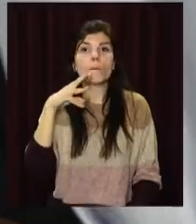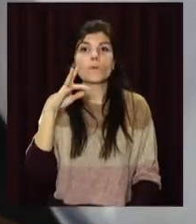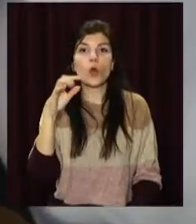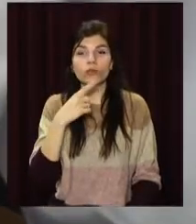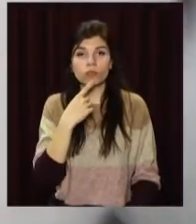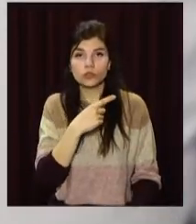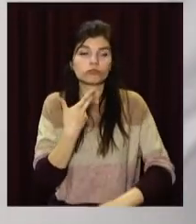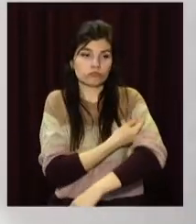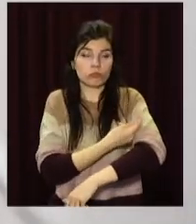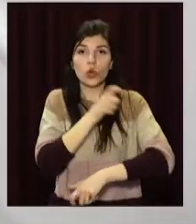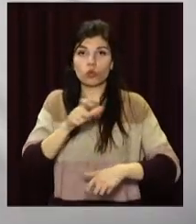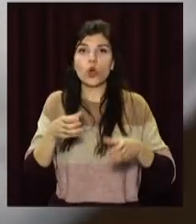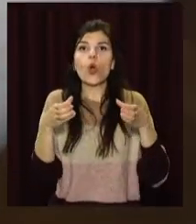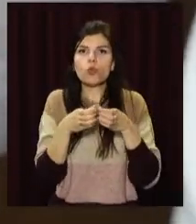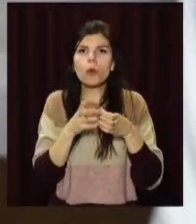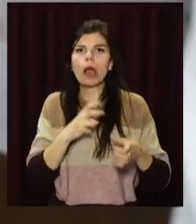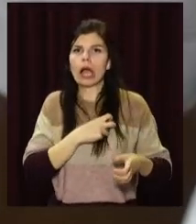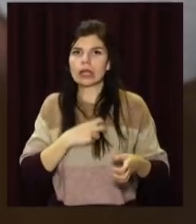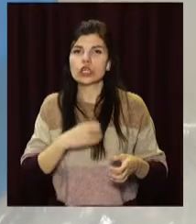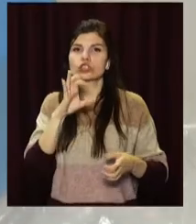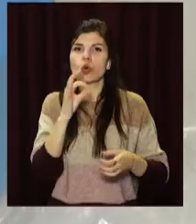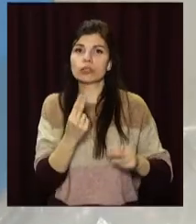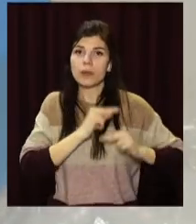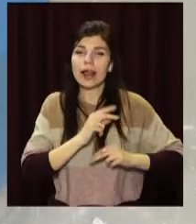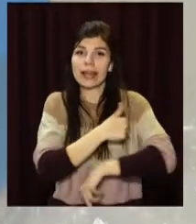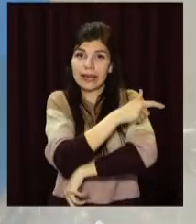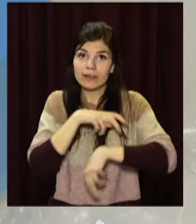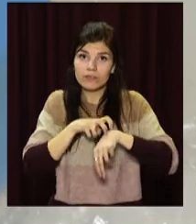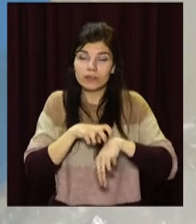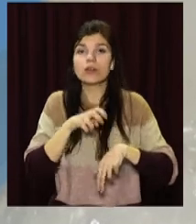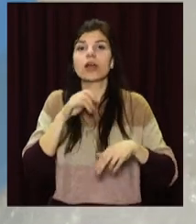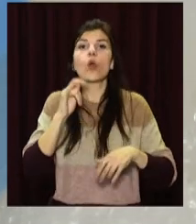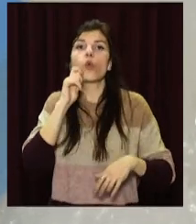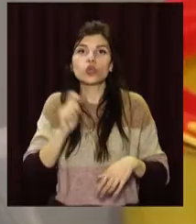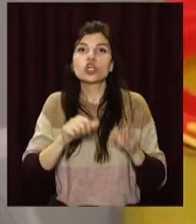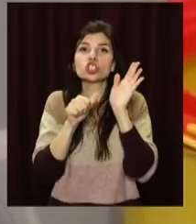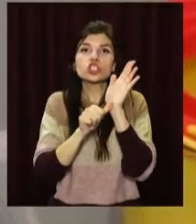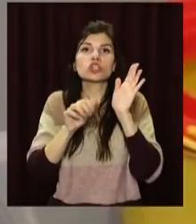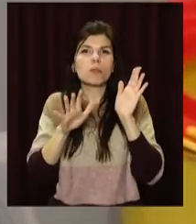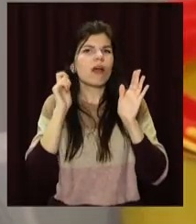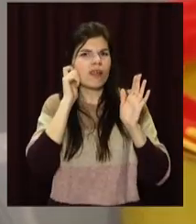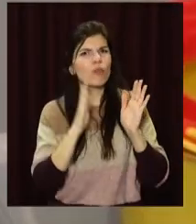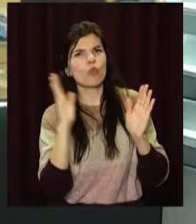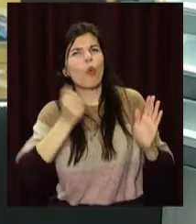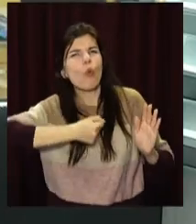для імунізації людей з групи ризику – соцпрацівників, лікарів та українців 65+.